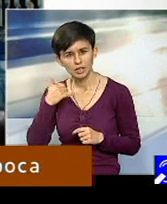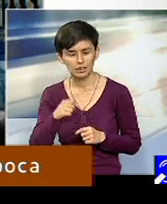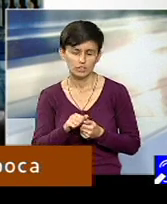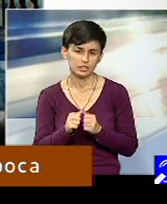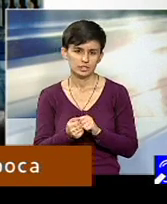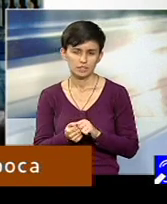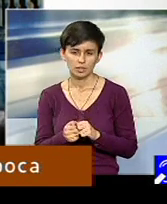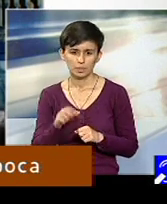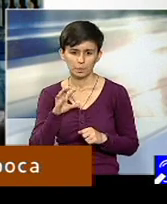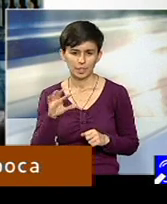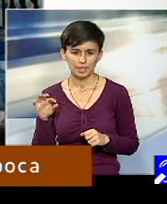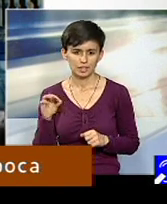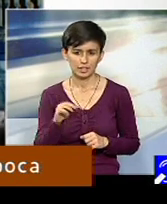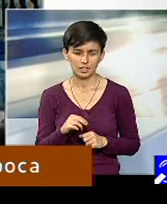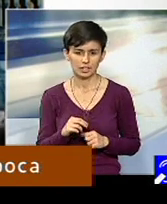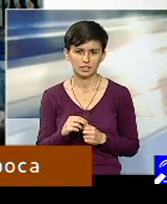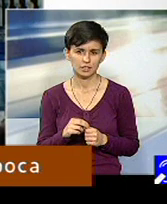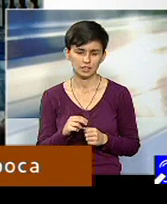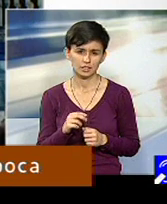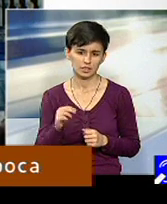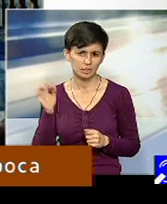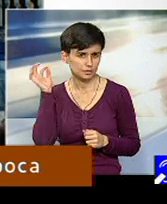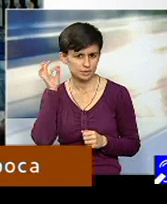alte lucruri de genul care